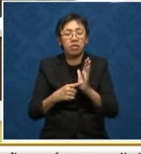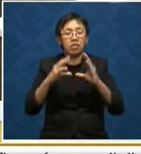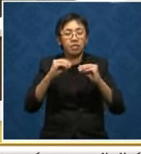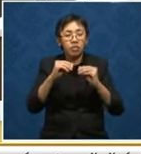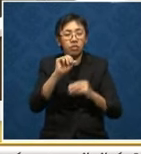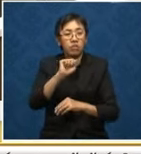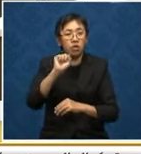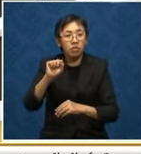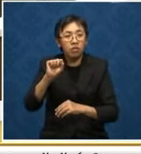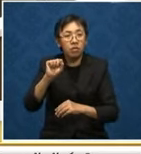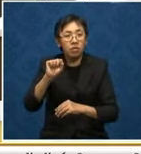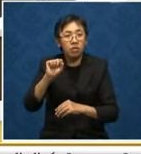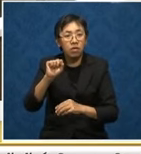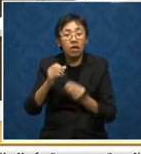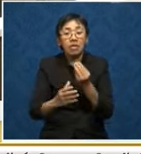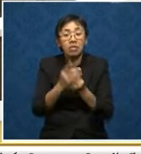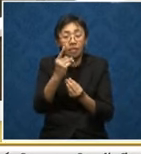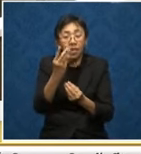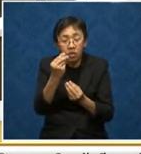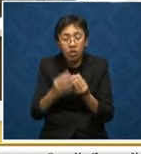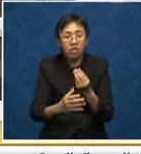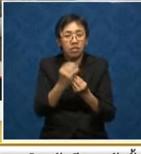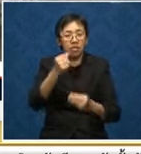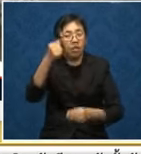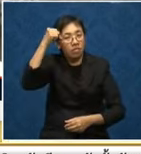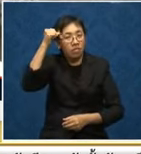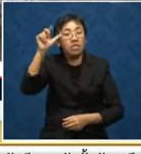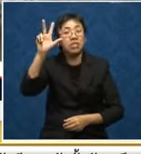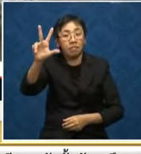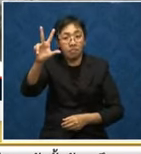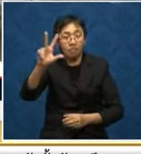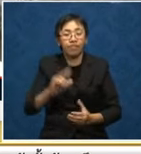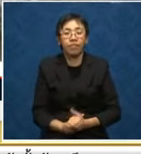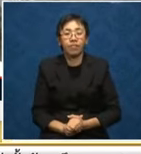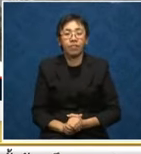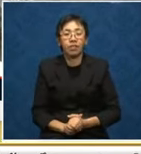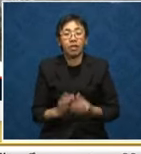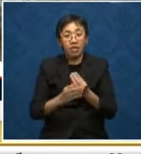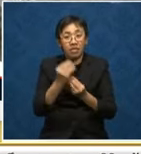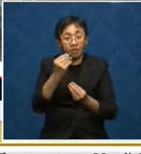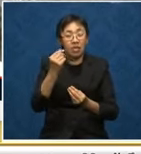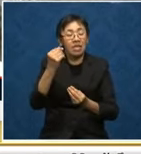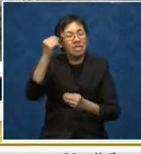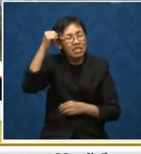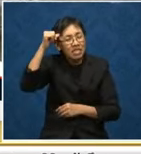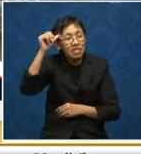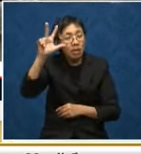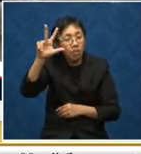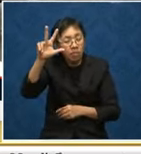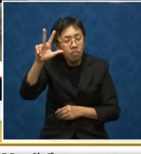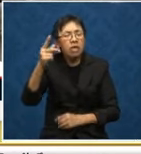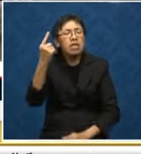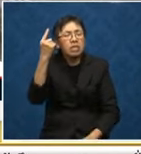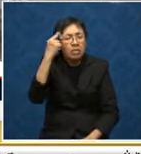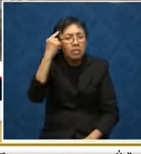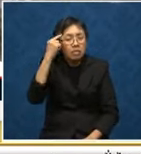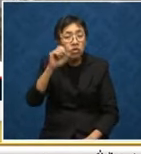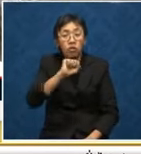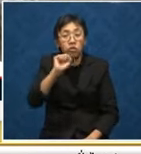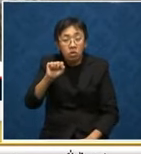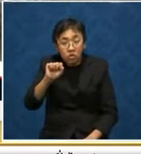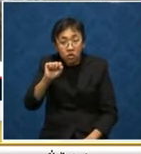ภาอาทิตย์ละ3วันโดยการคำนึงถึงว่าผู้แทนราษฎรเรา